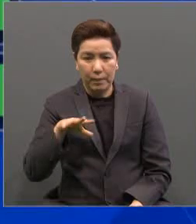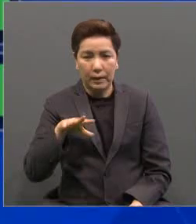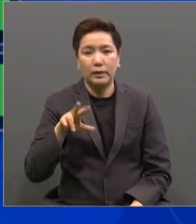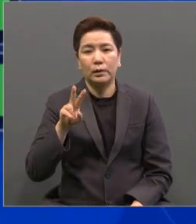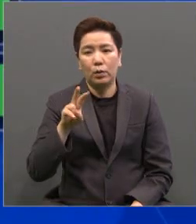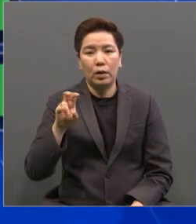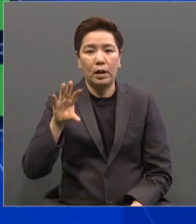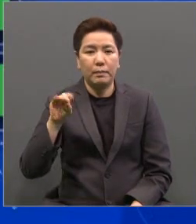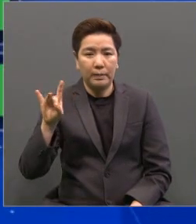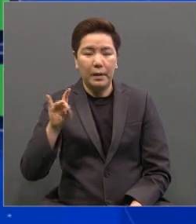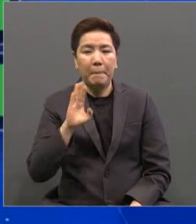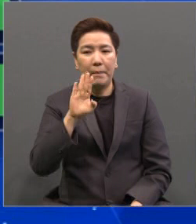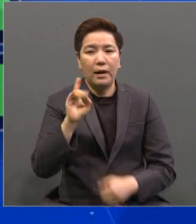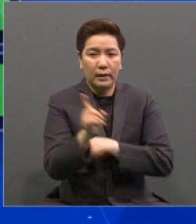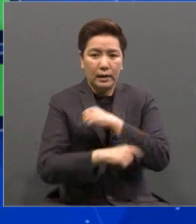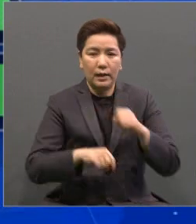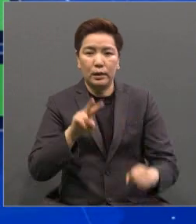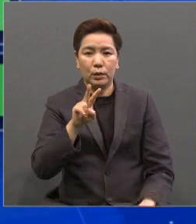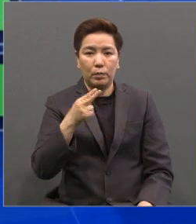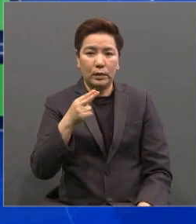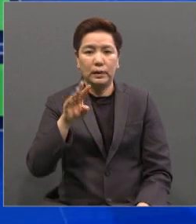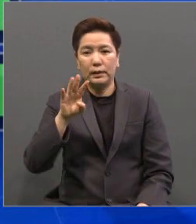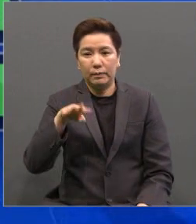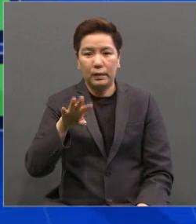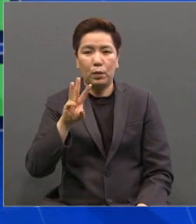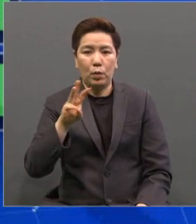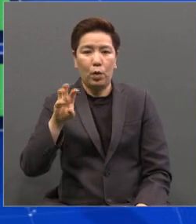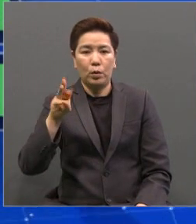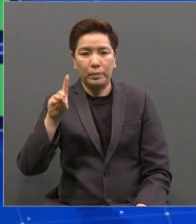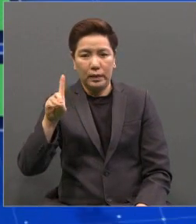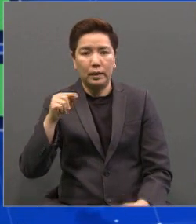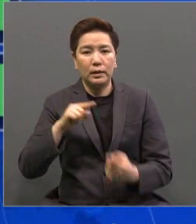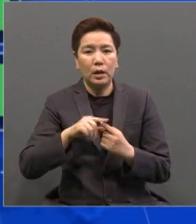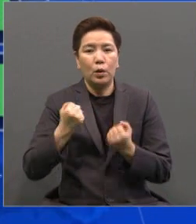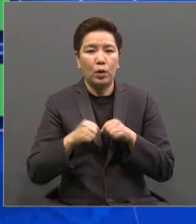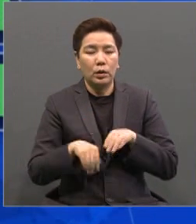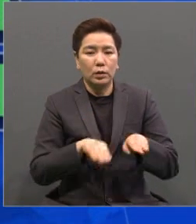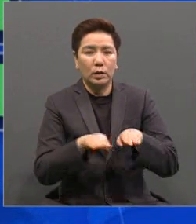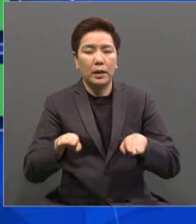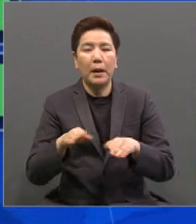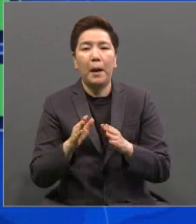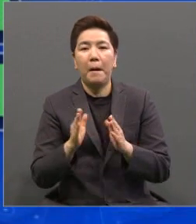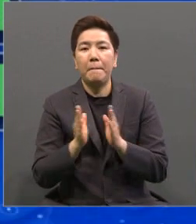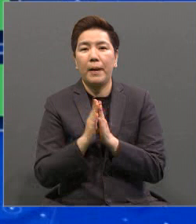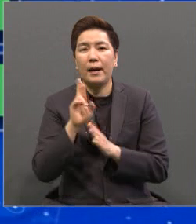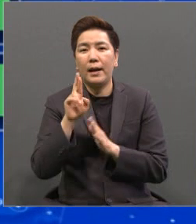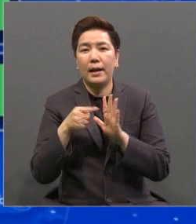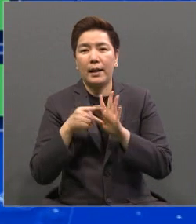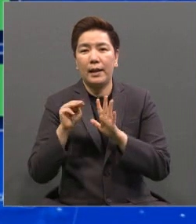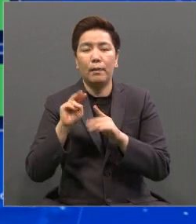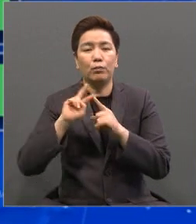สำนักงานเขตบางนา24,661คนส่วนที่บริเวณอาคารลานจอดรถชั้น Gเซ็นทรัลพระราม